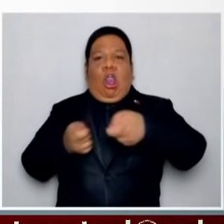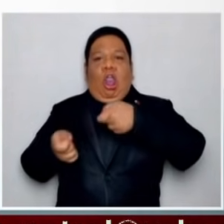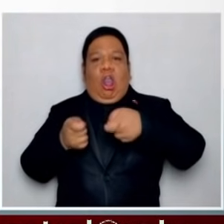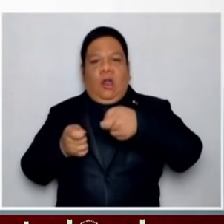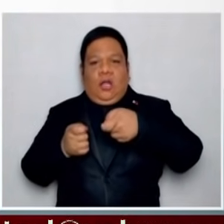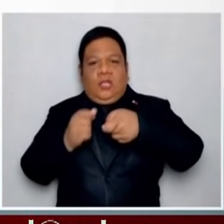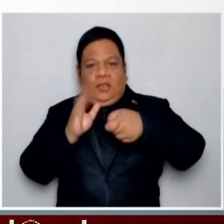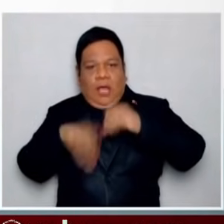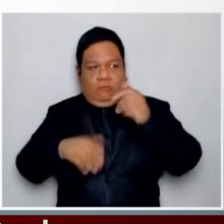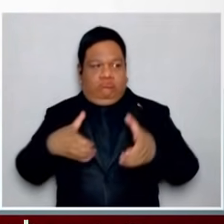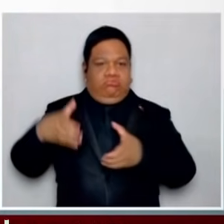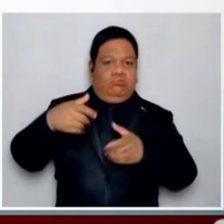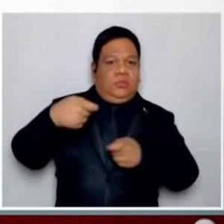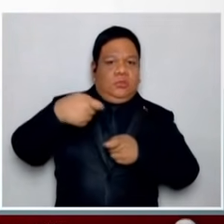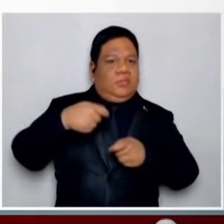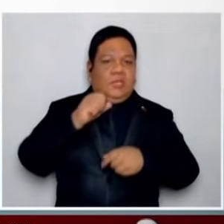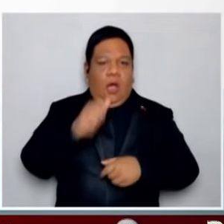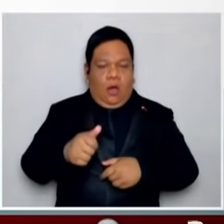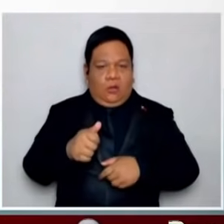Right?